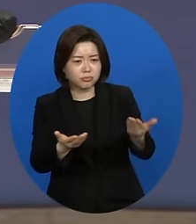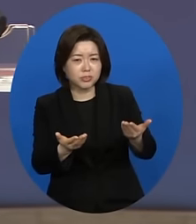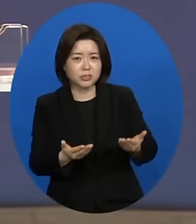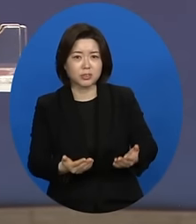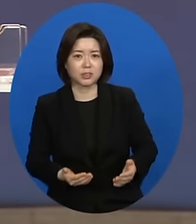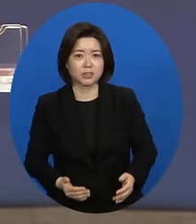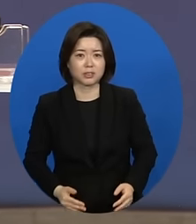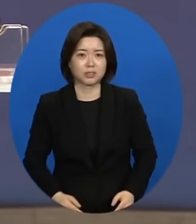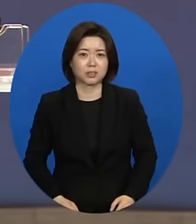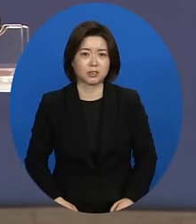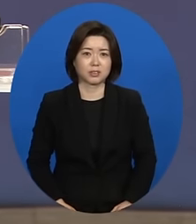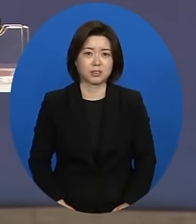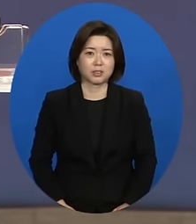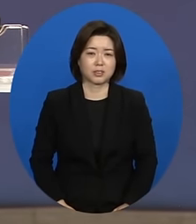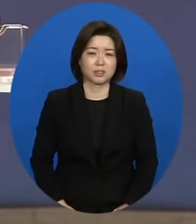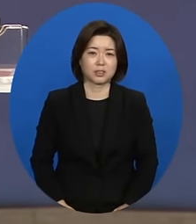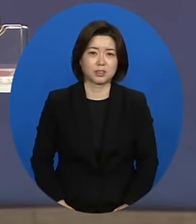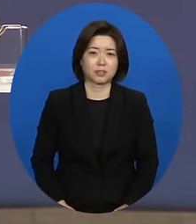그랬더니